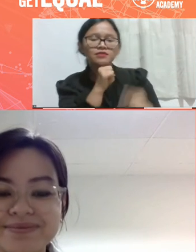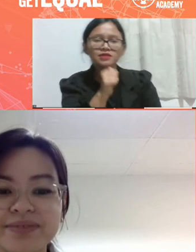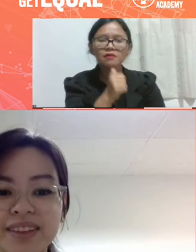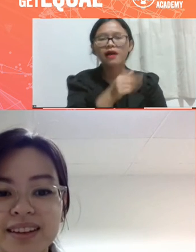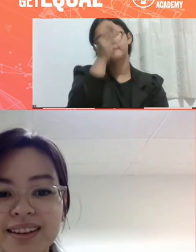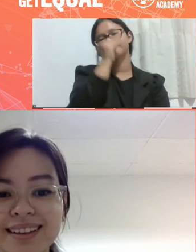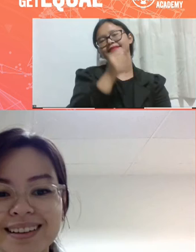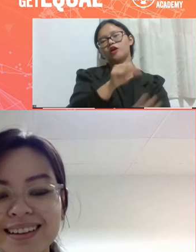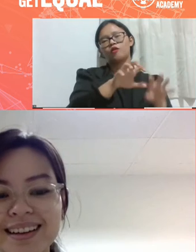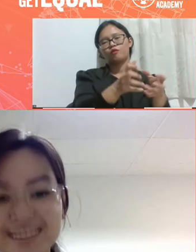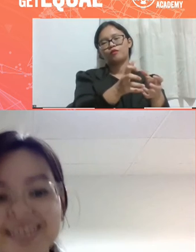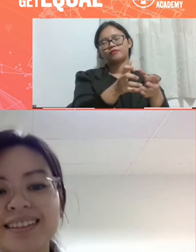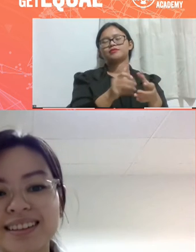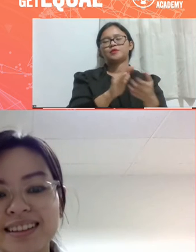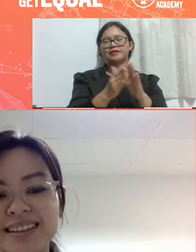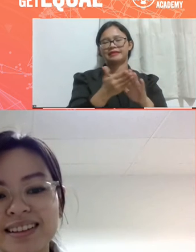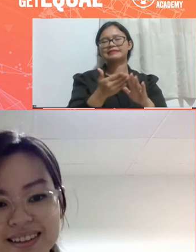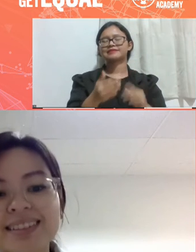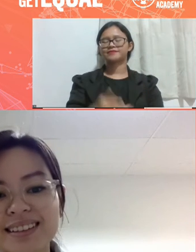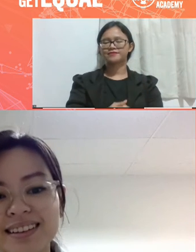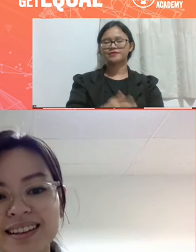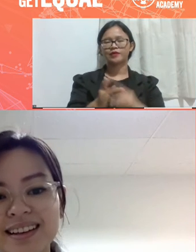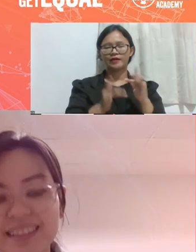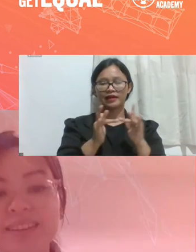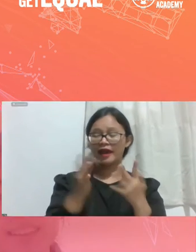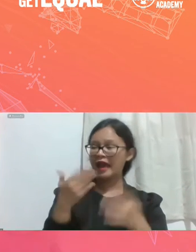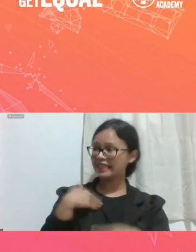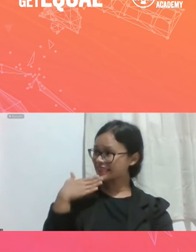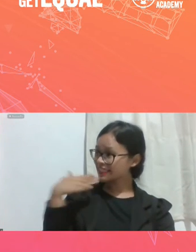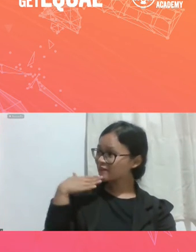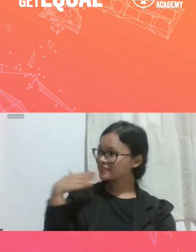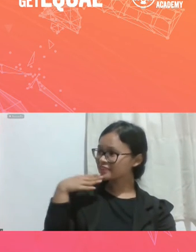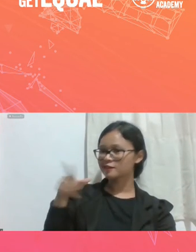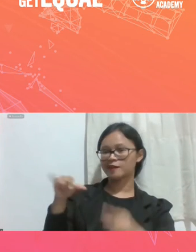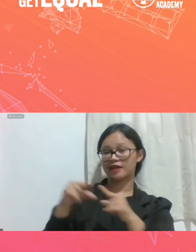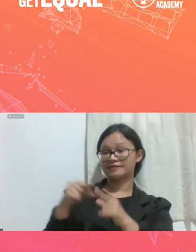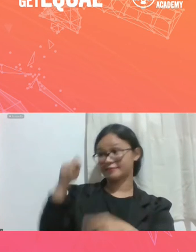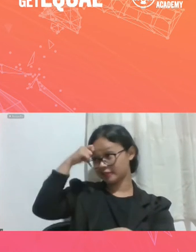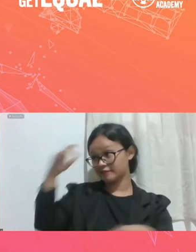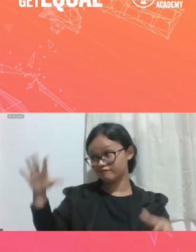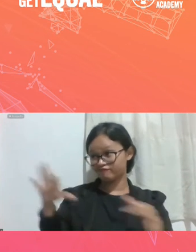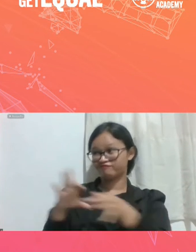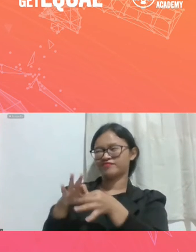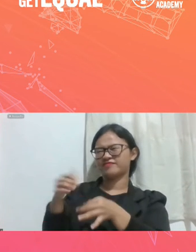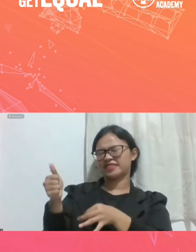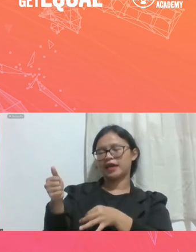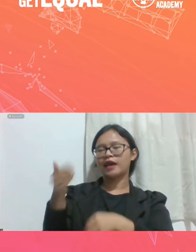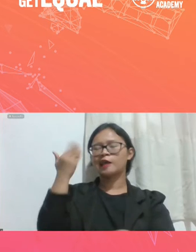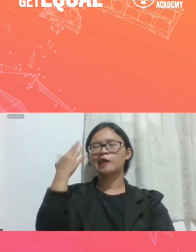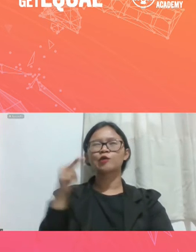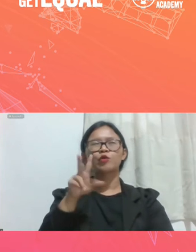Baik. Terima kasih Kak Tika udah berbagi ya sama kita sore hari ini, and we are with you. Saya ingat sekali waktu itu tahun